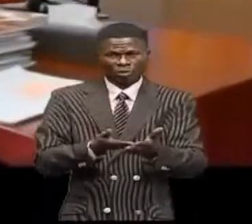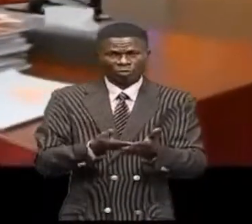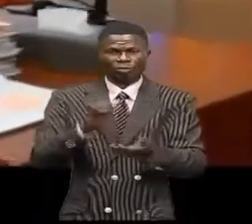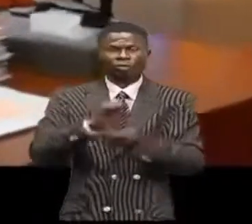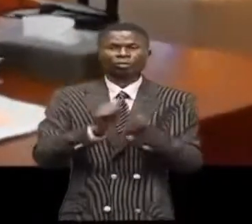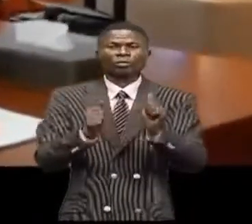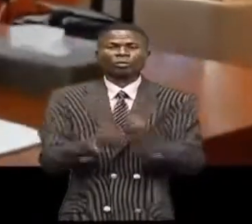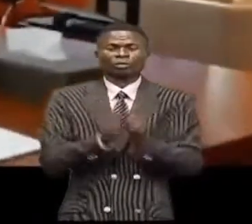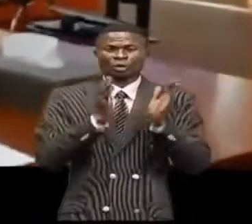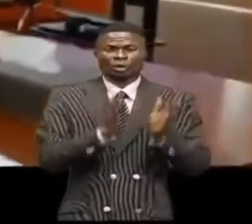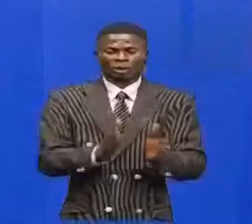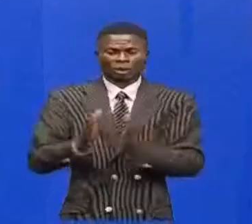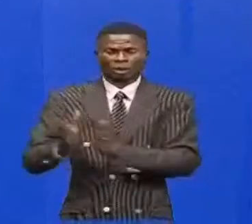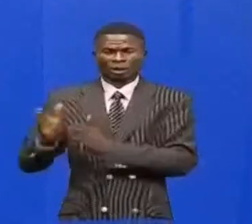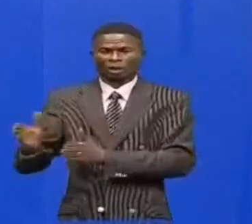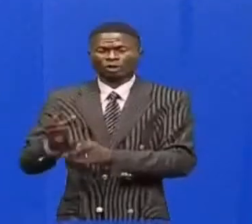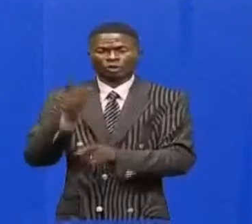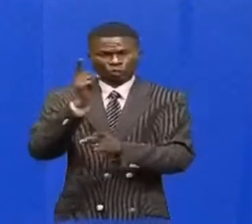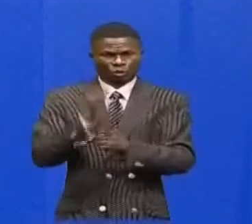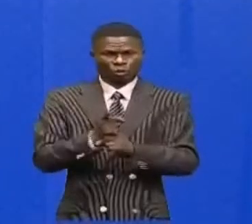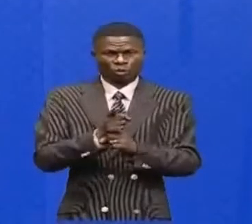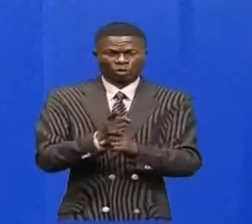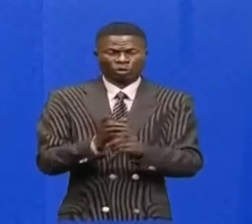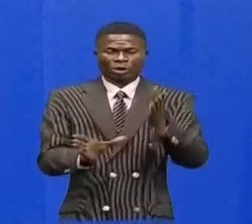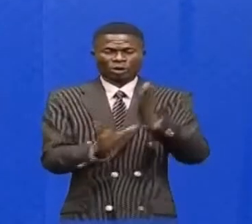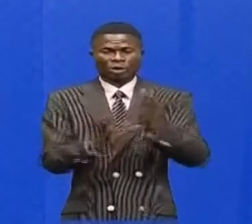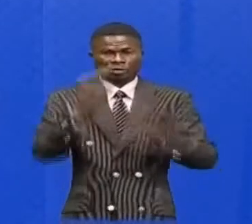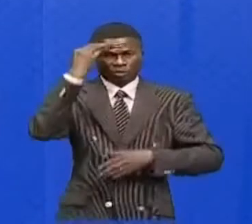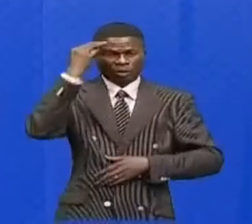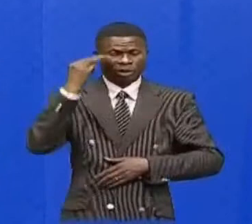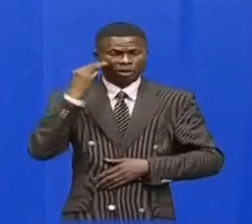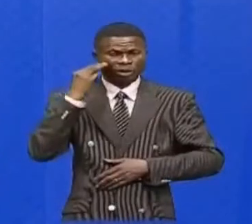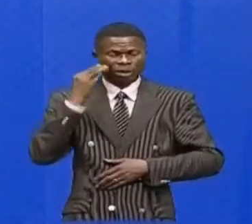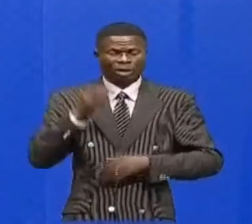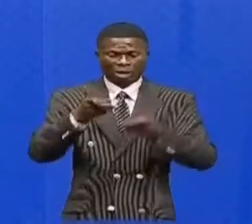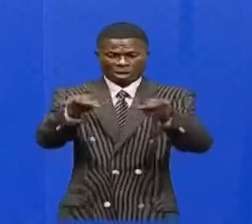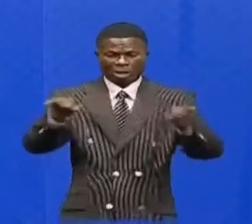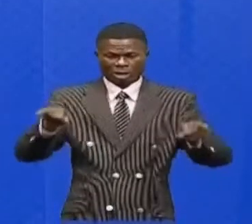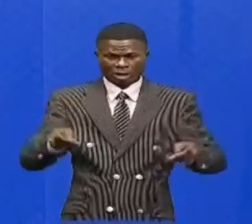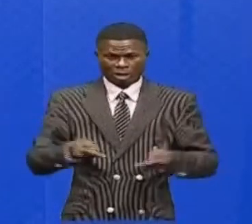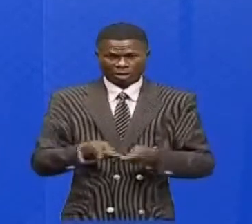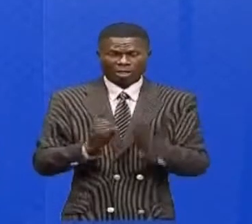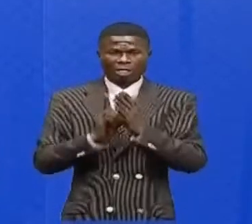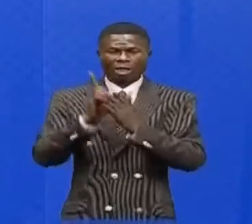concerne les préparatifs proprement dits, la vice-première ministre, ministre de l'Environnement et